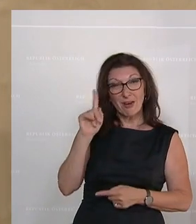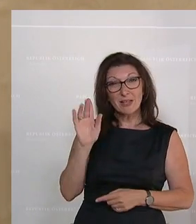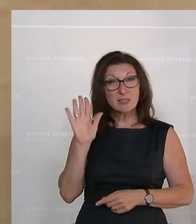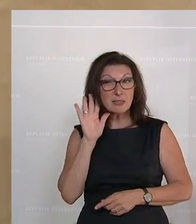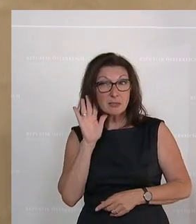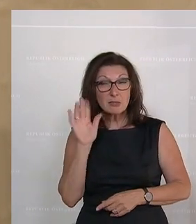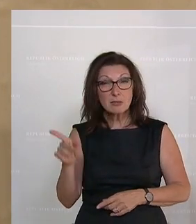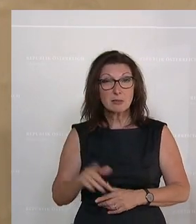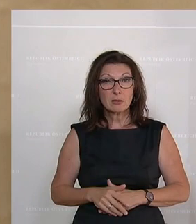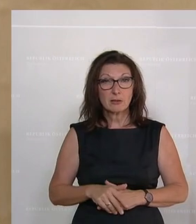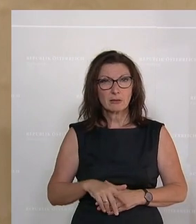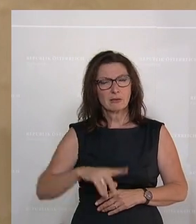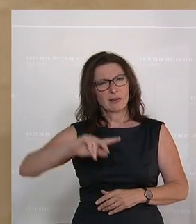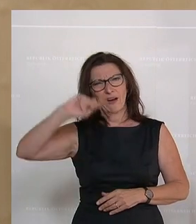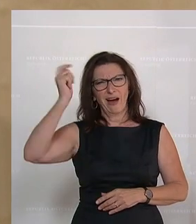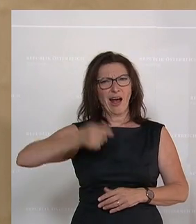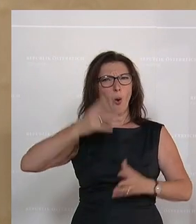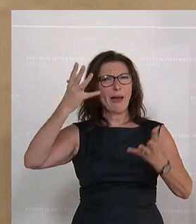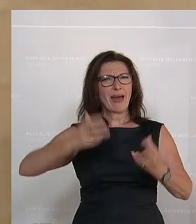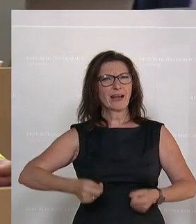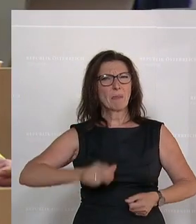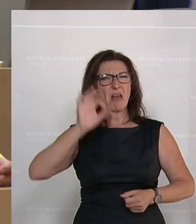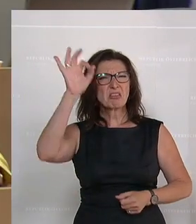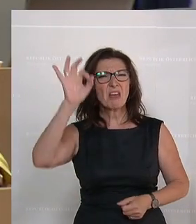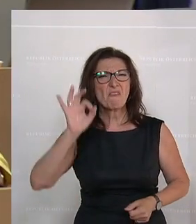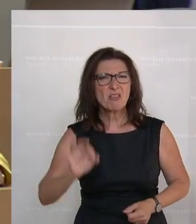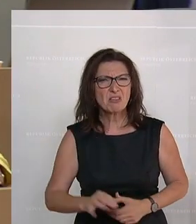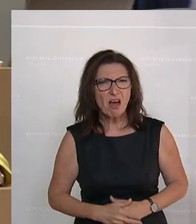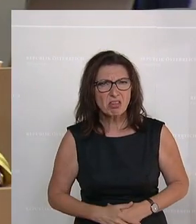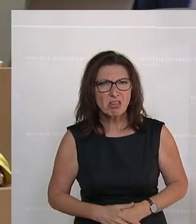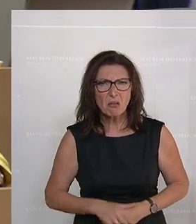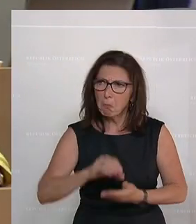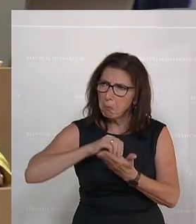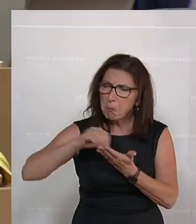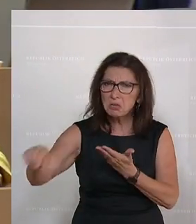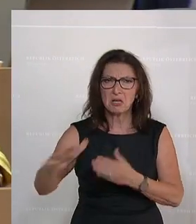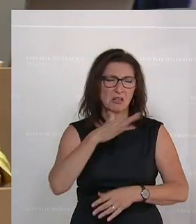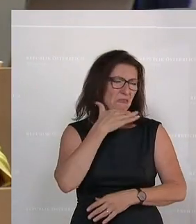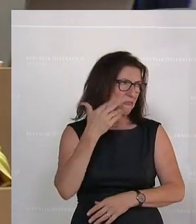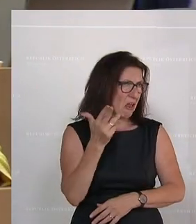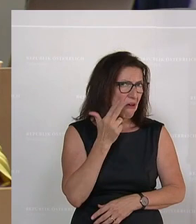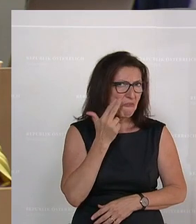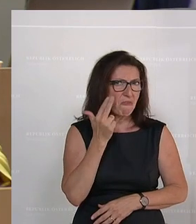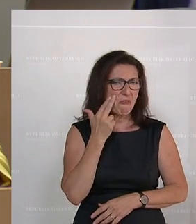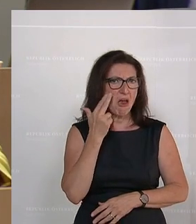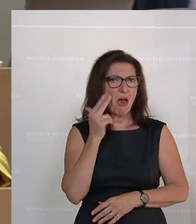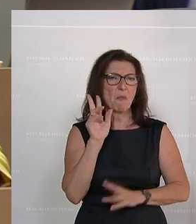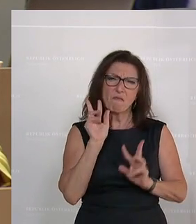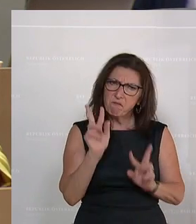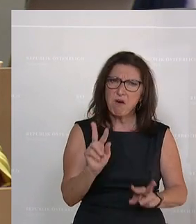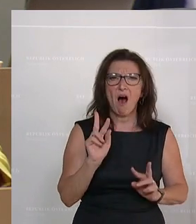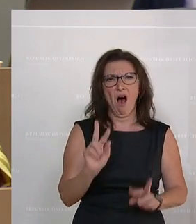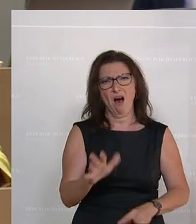jetzt schon fest in rekordergebnisse dividendenausschüttungen sehr viele firmen verdienen wirklich viel geld